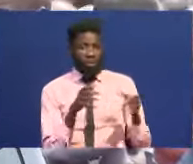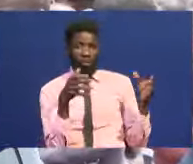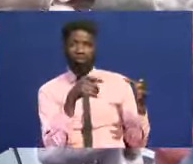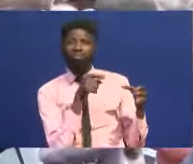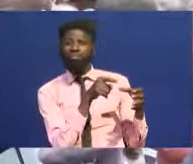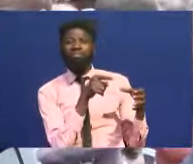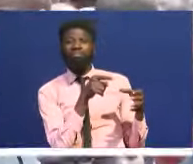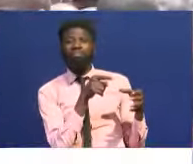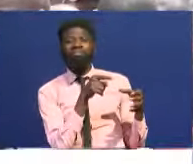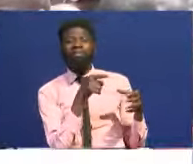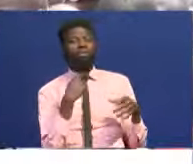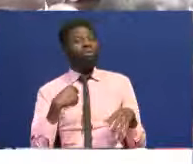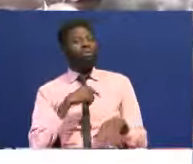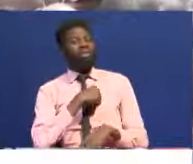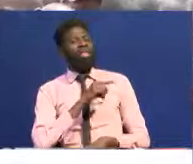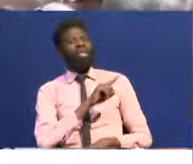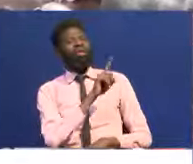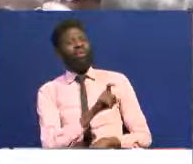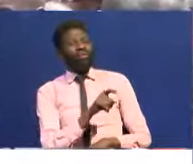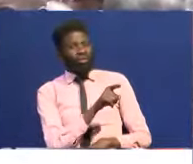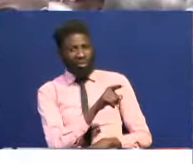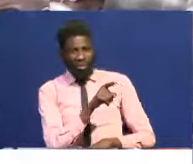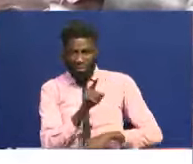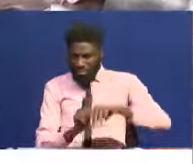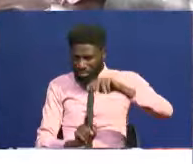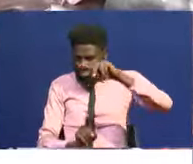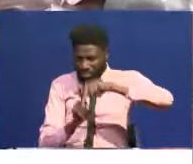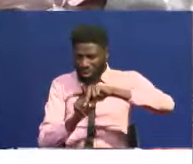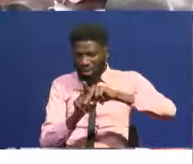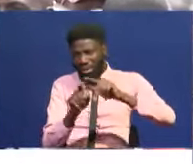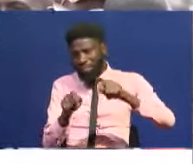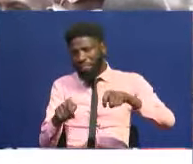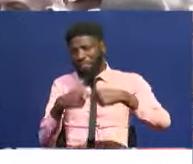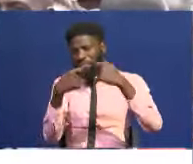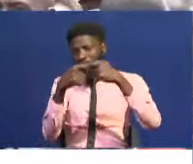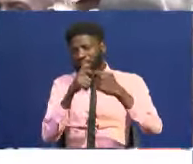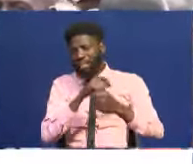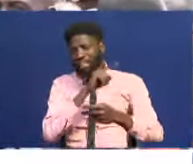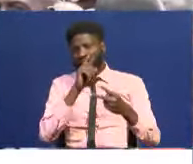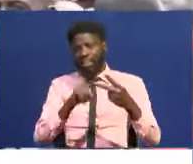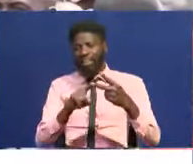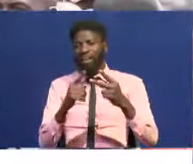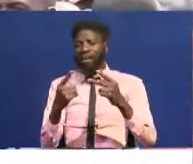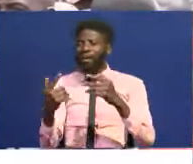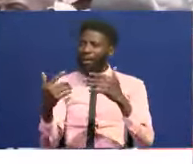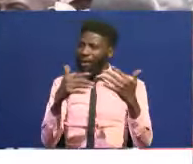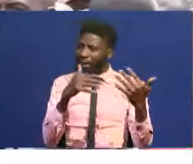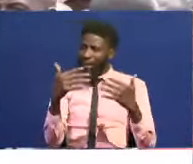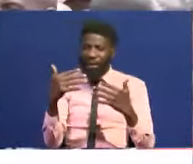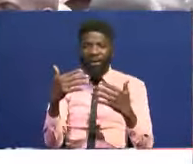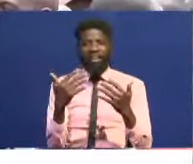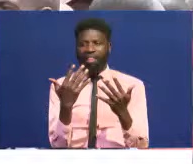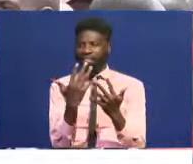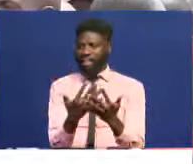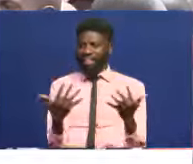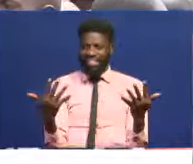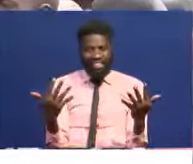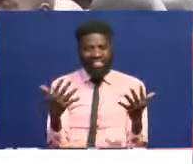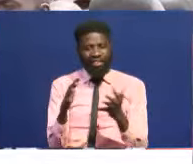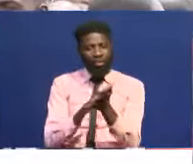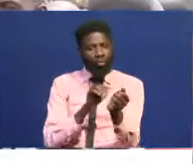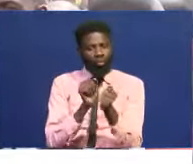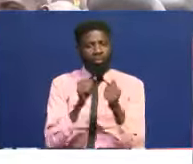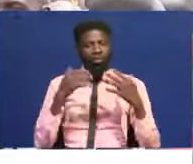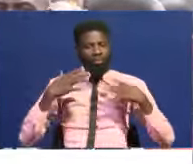tunataka tuwaulize, badala ya kulete fujo, badala ya kulete vita, badala ya kuharibu mali na kuiba mali ya